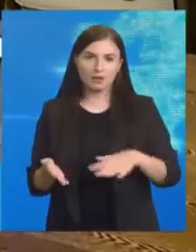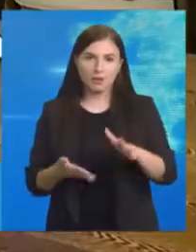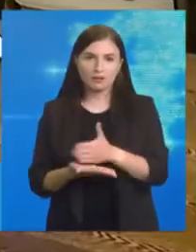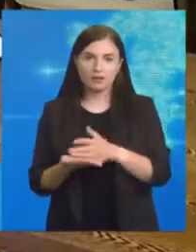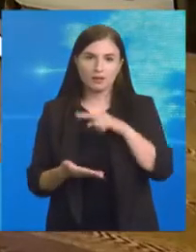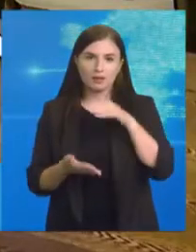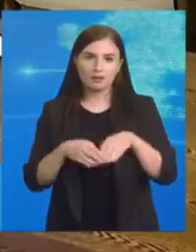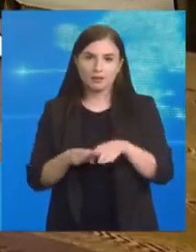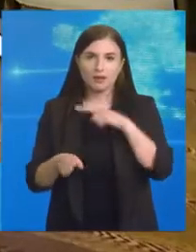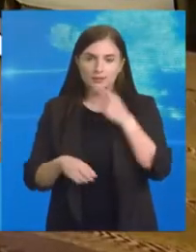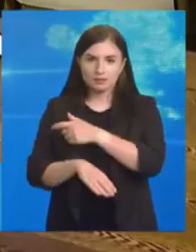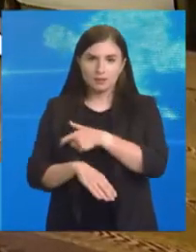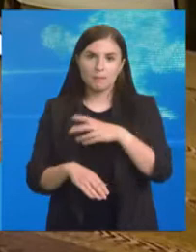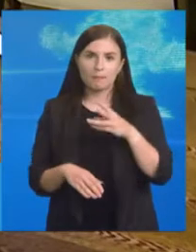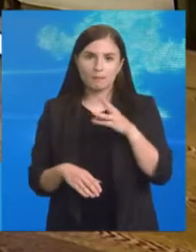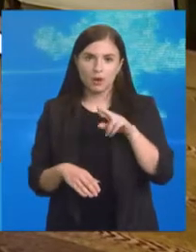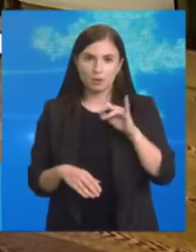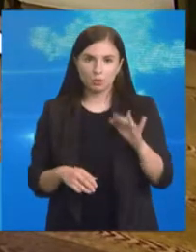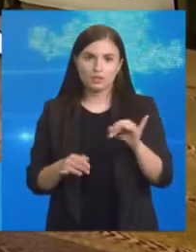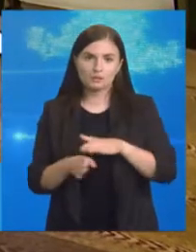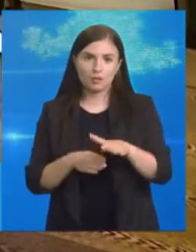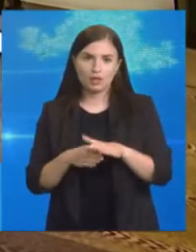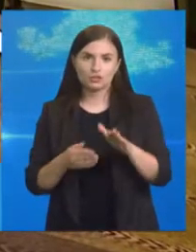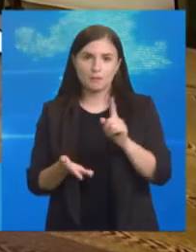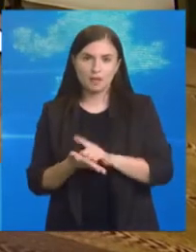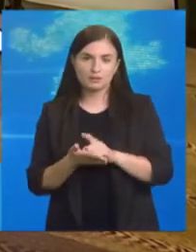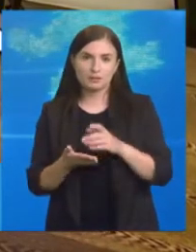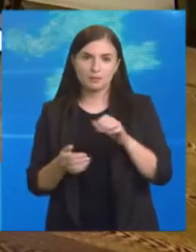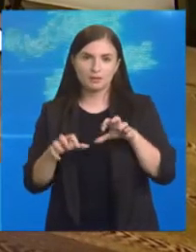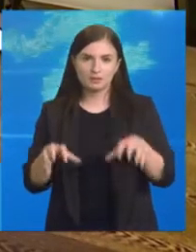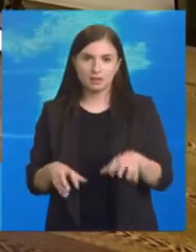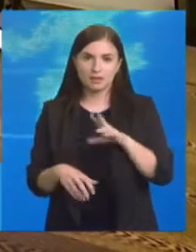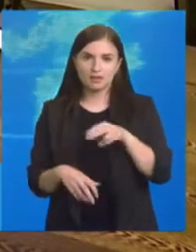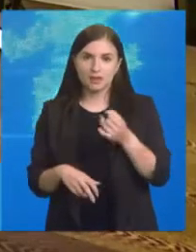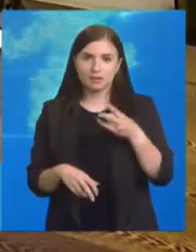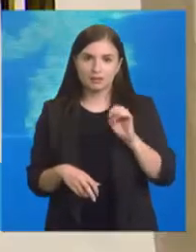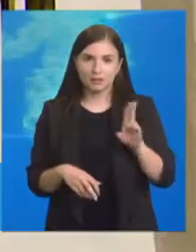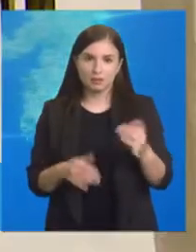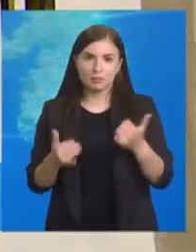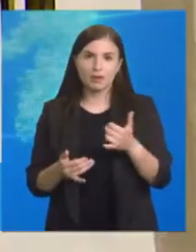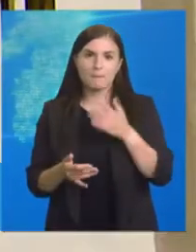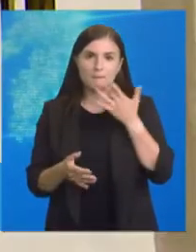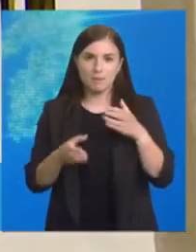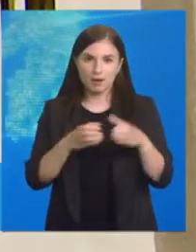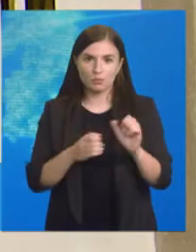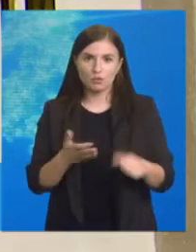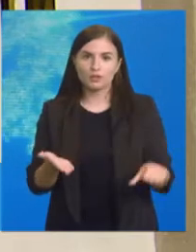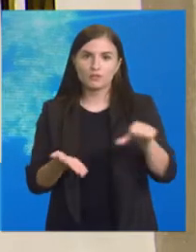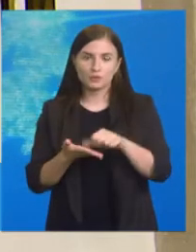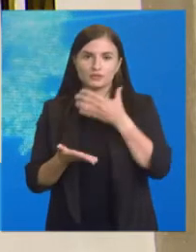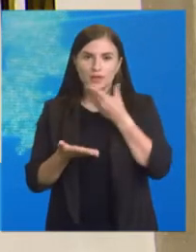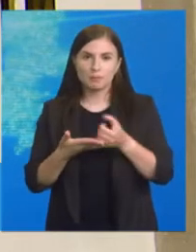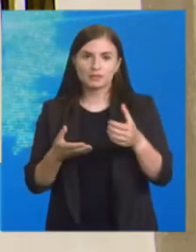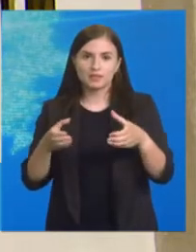«Единоросса» Владимир Мякуш и исполняющий обязанности председателя Общественной палаты региона Николай Денека. Теперь партия официально может выдвинуть своих представителей в